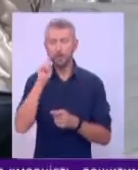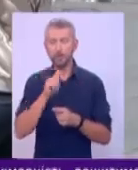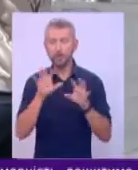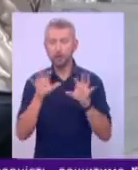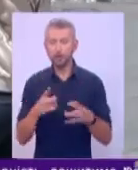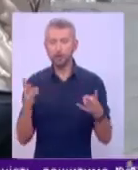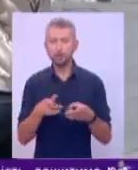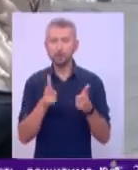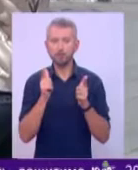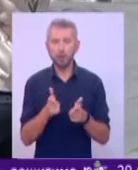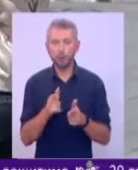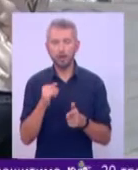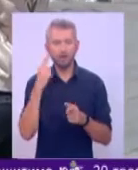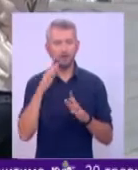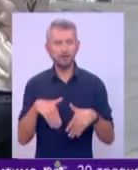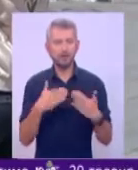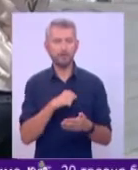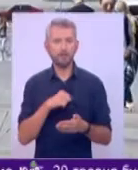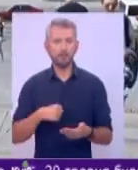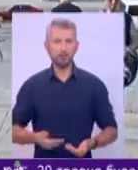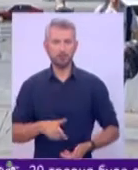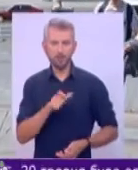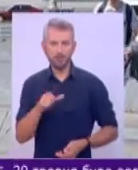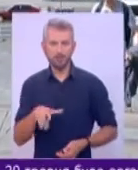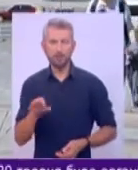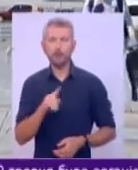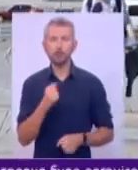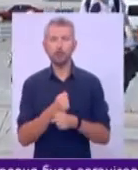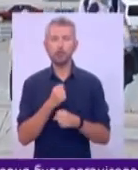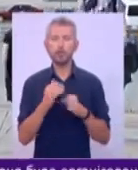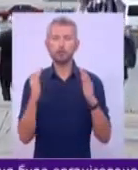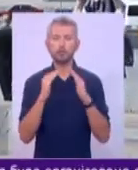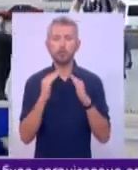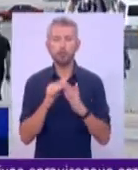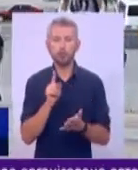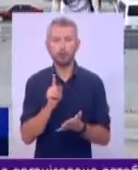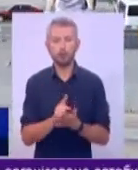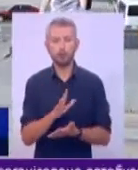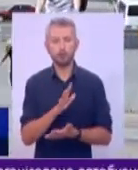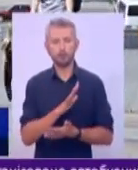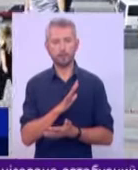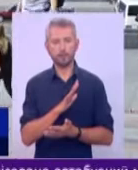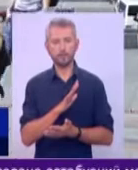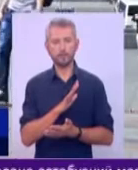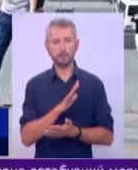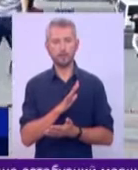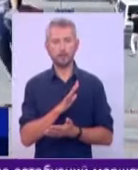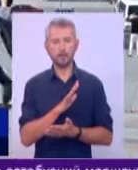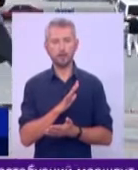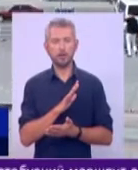законодавством потрібна згода та ініціатива самих жителів. Все, що робиться з будинком, повинен бути запит